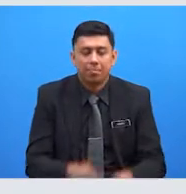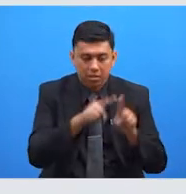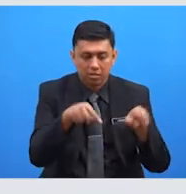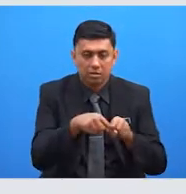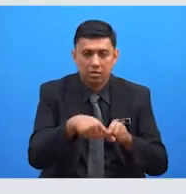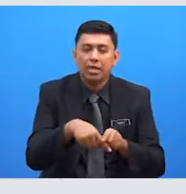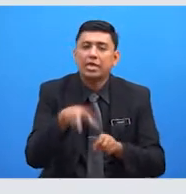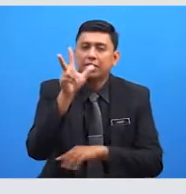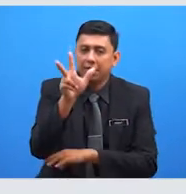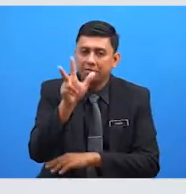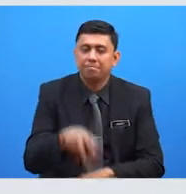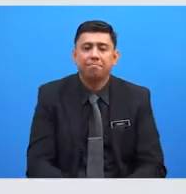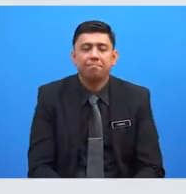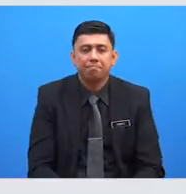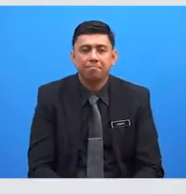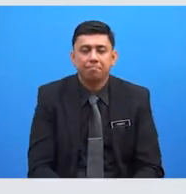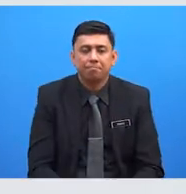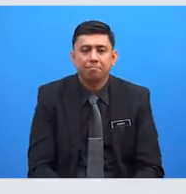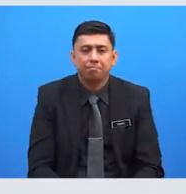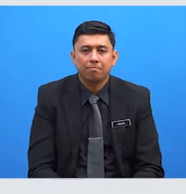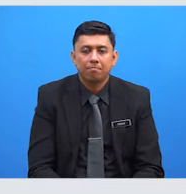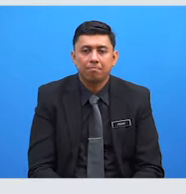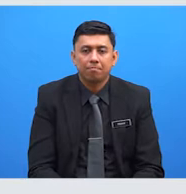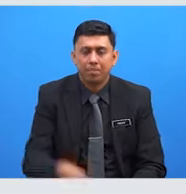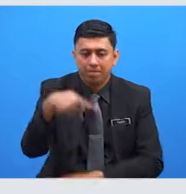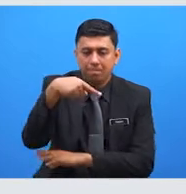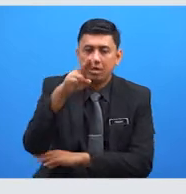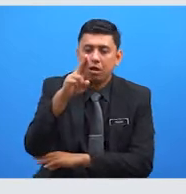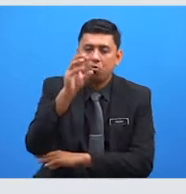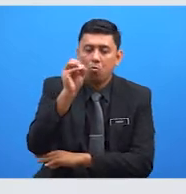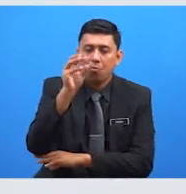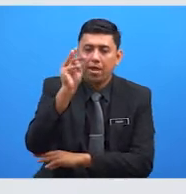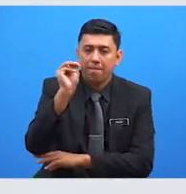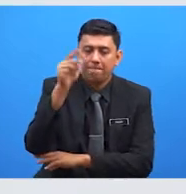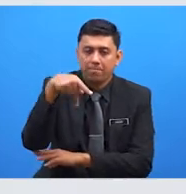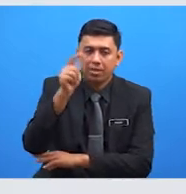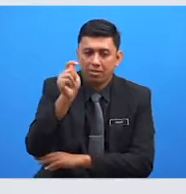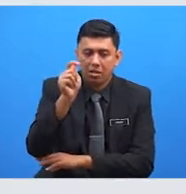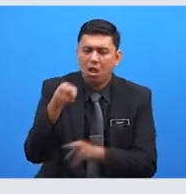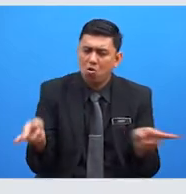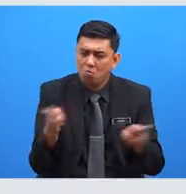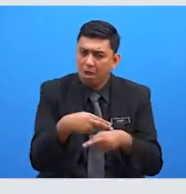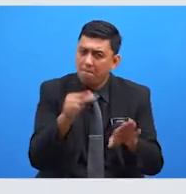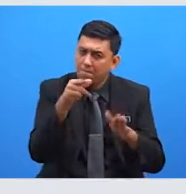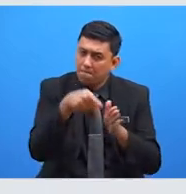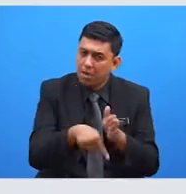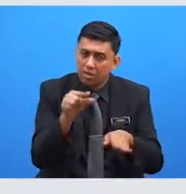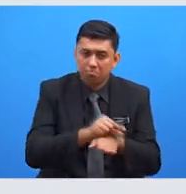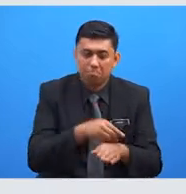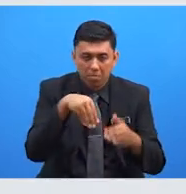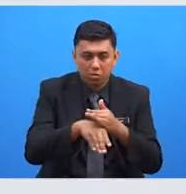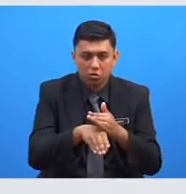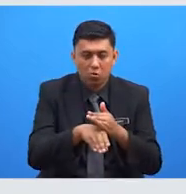Kotak pop-up yang ketiga ialah kotak prompt yang menyediakan ruang untuk pengguna